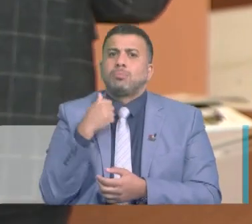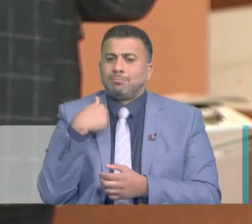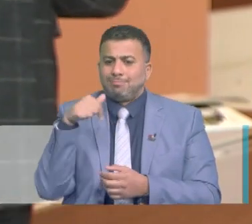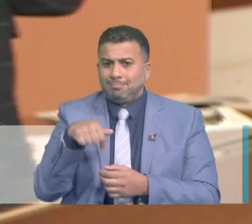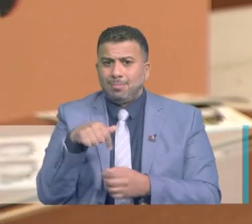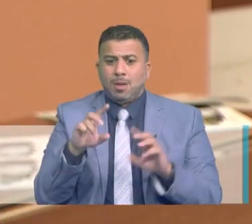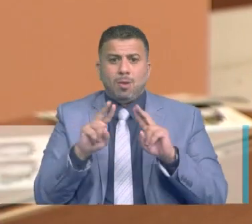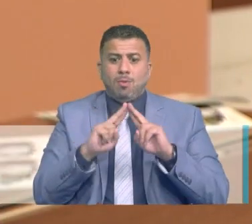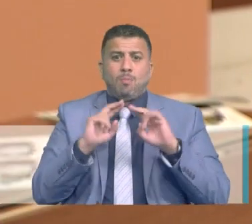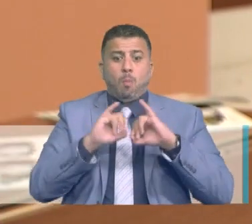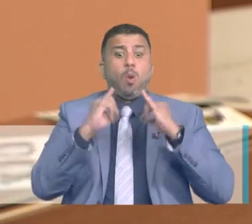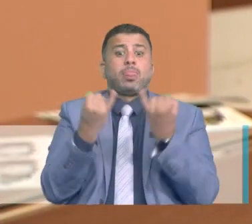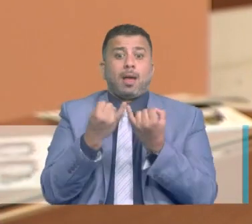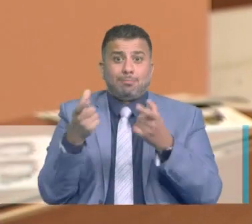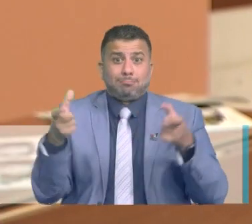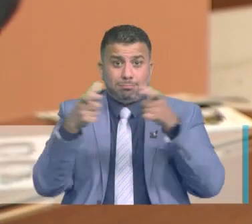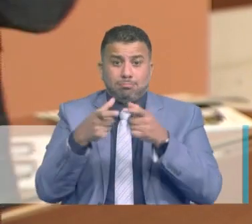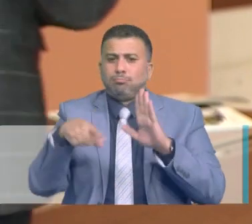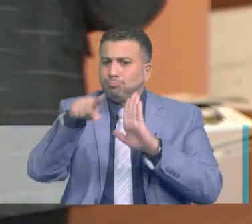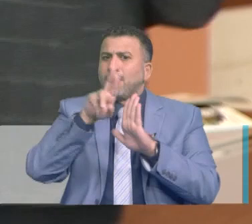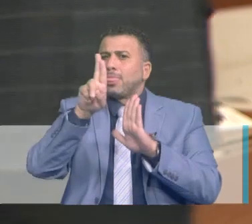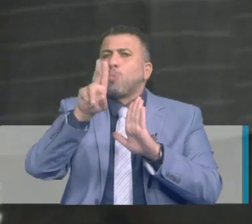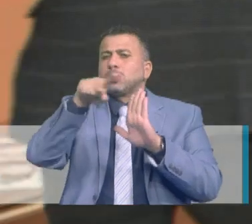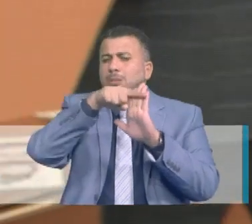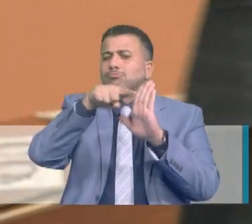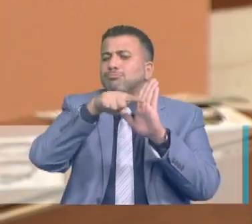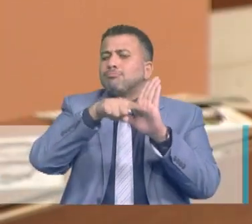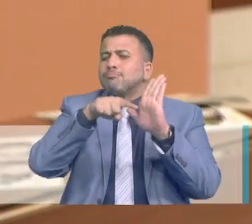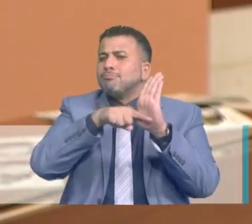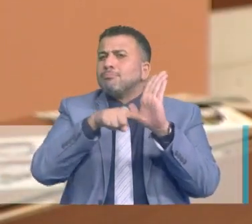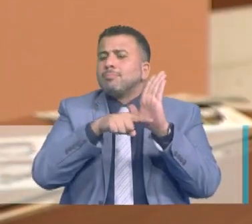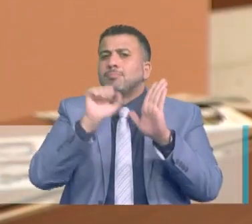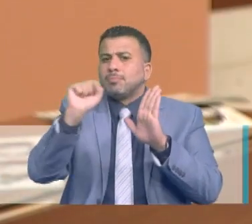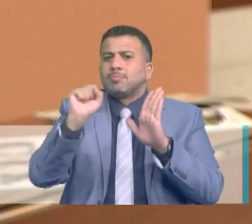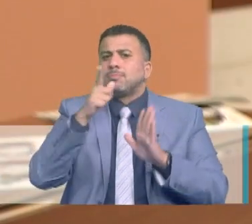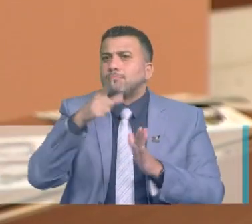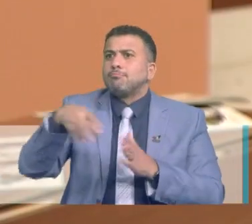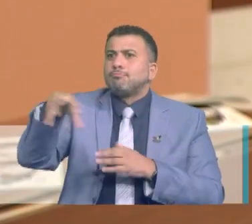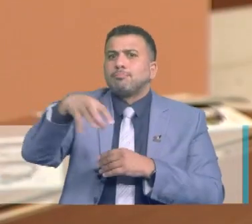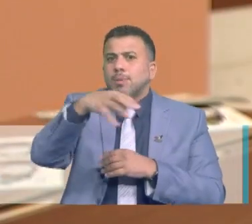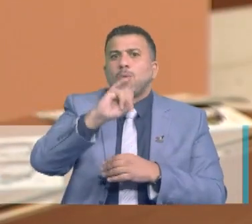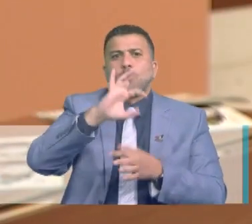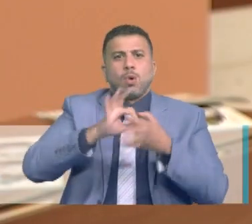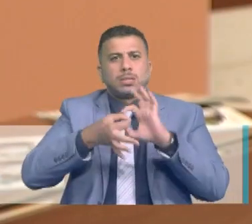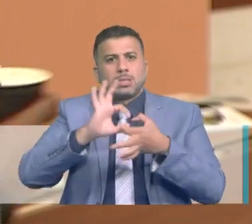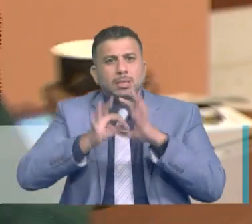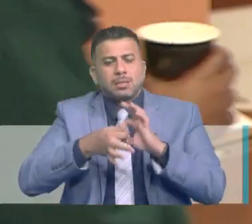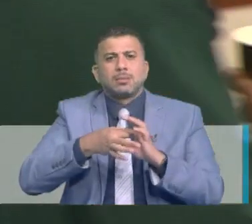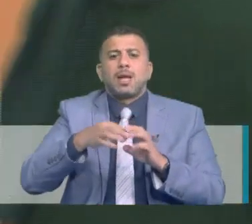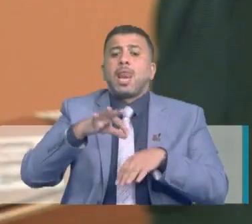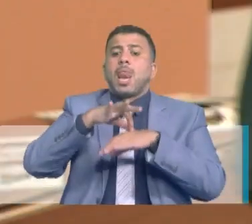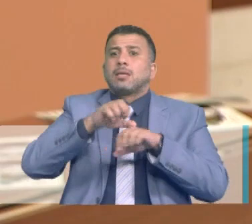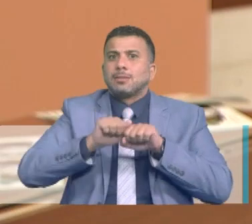من هذا الملتقى إن شاء الله بالكثير من التوصيات التي توجه للقيادة، توجه إلى المؤسسات، توجه أيضا